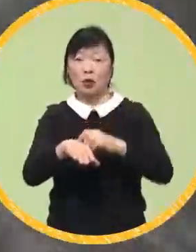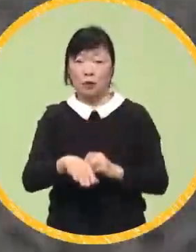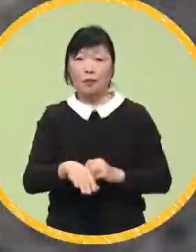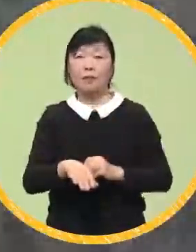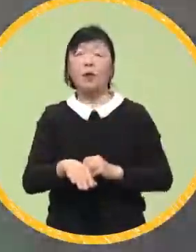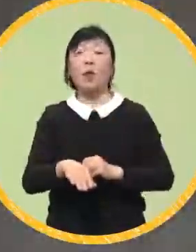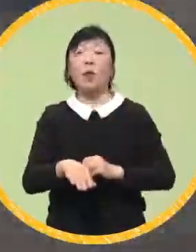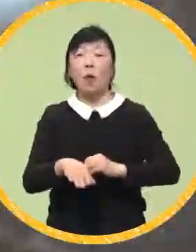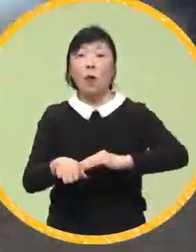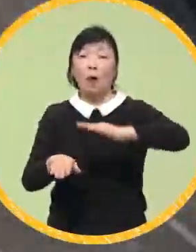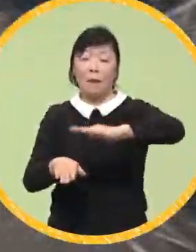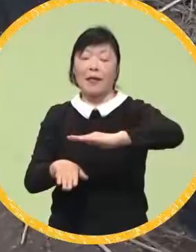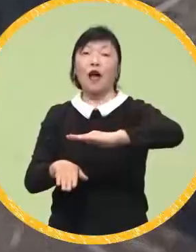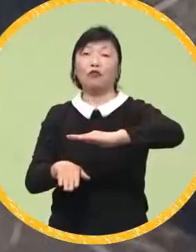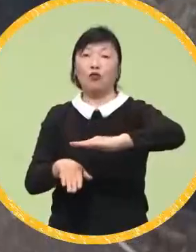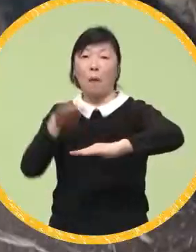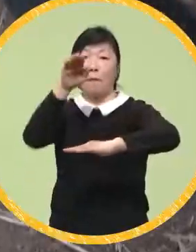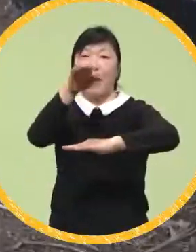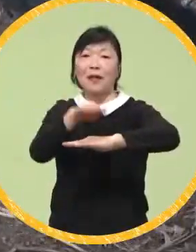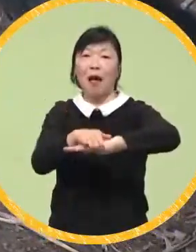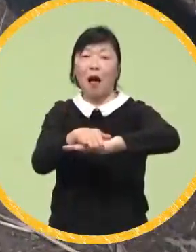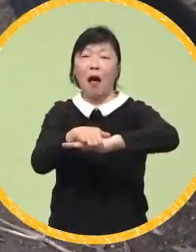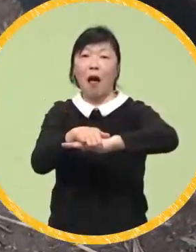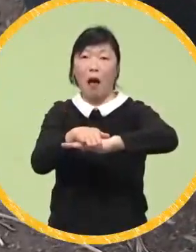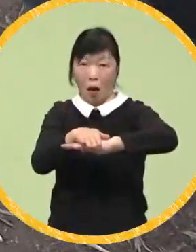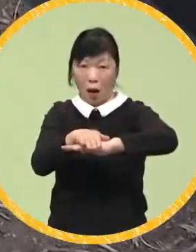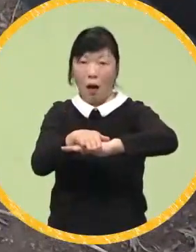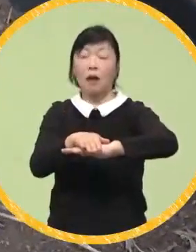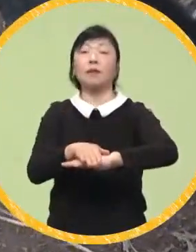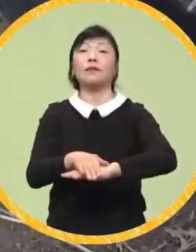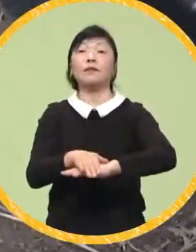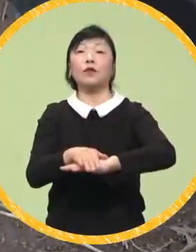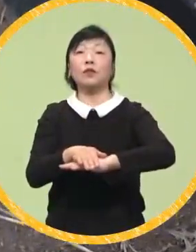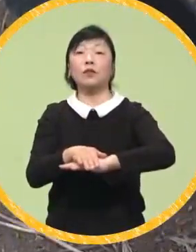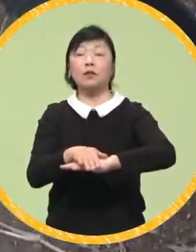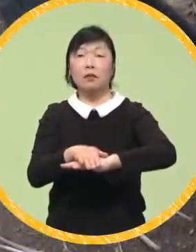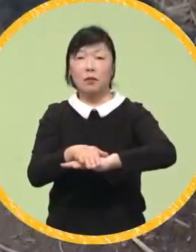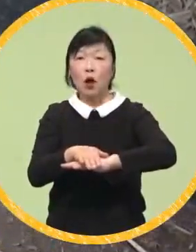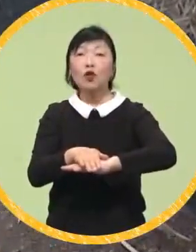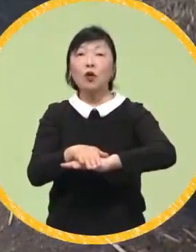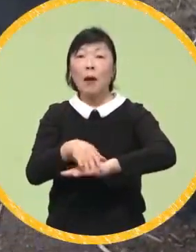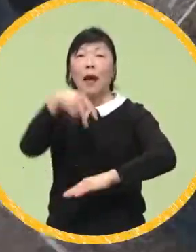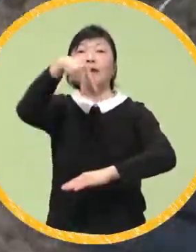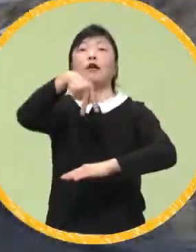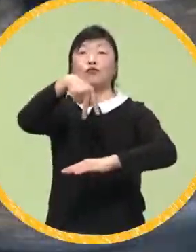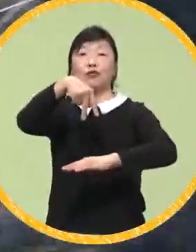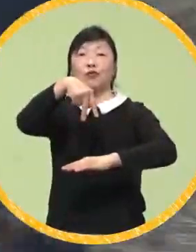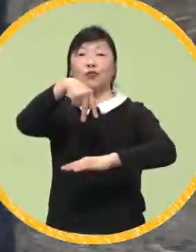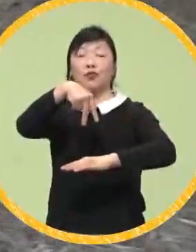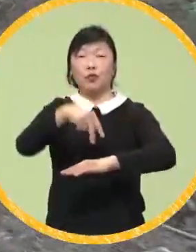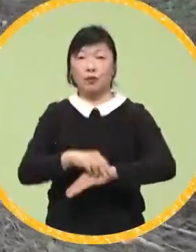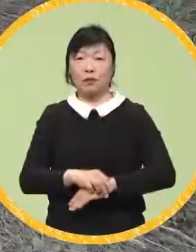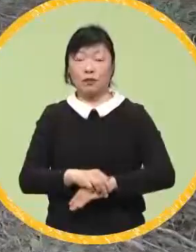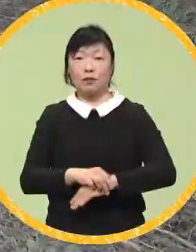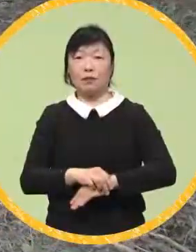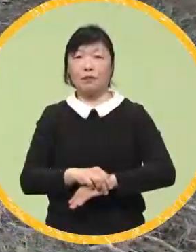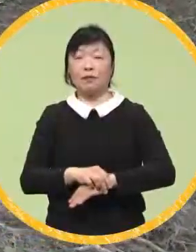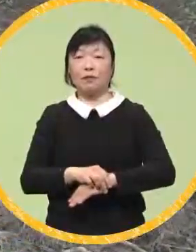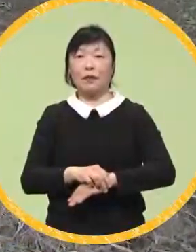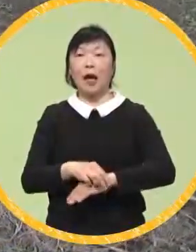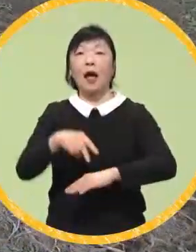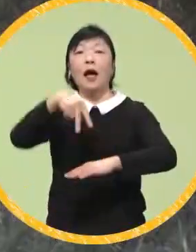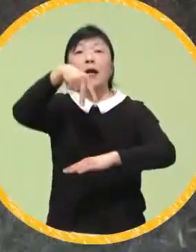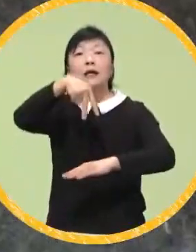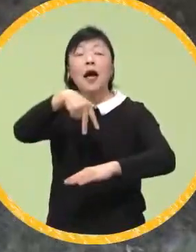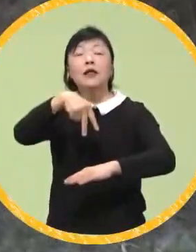辺りはいフェダルの真ん中にのステーキ定食高校ですねはいそのまま立ってもらっていただいじゃないですこのまず立ち